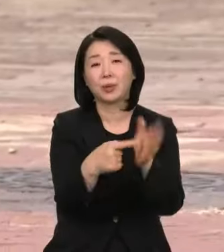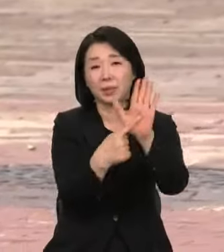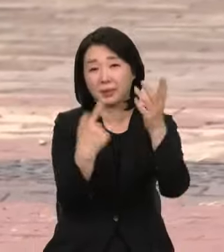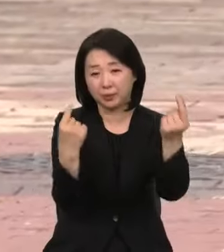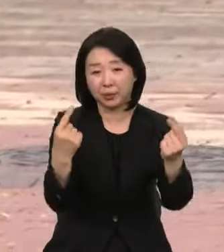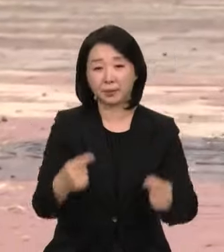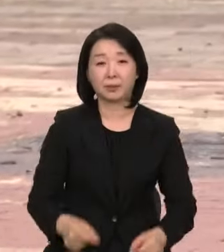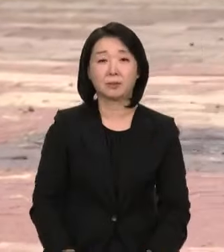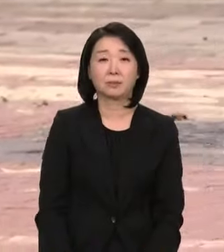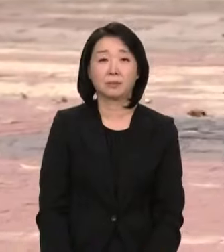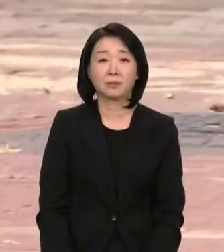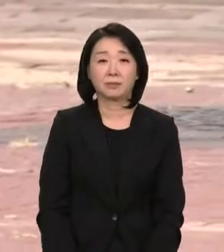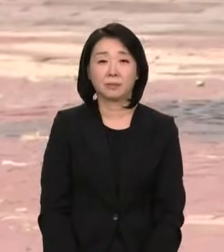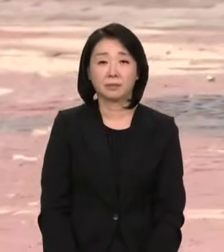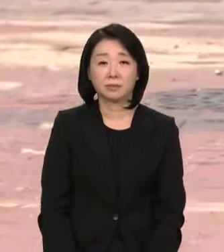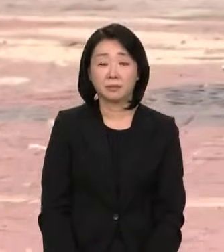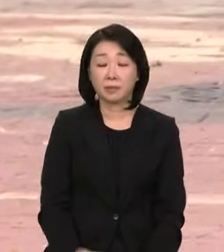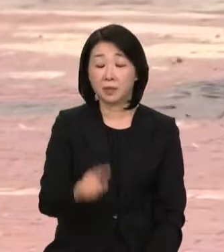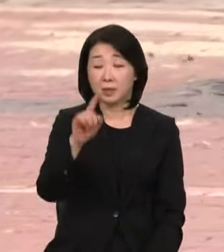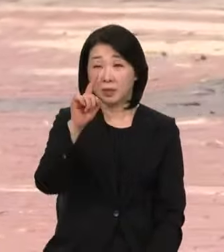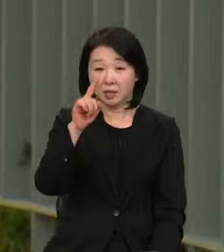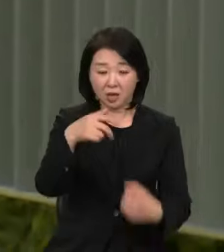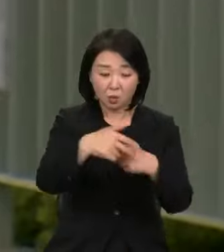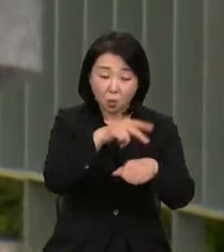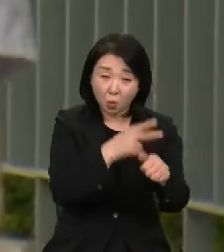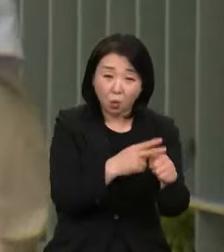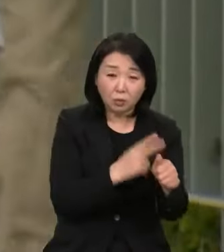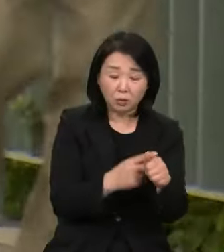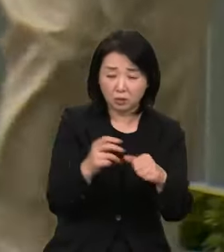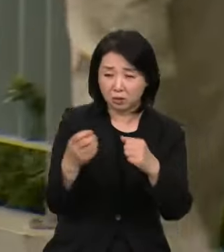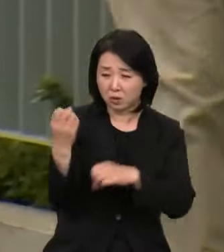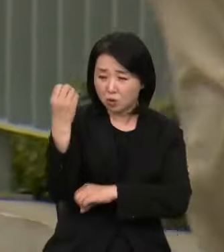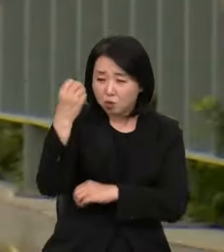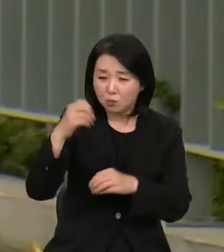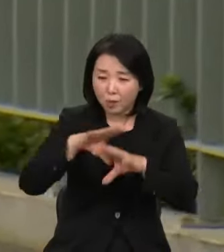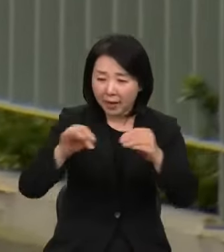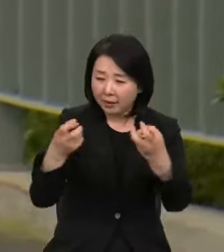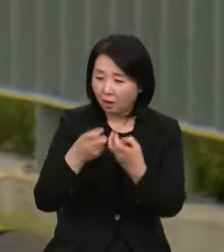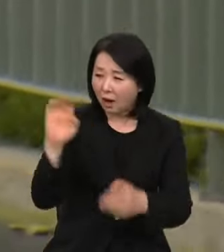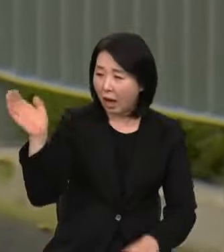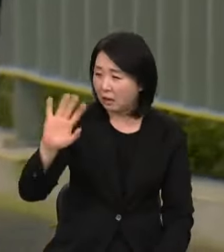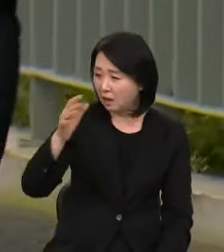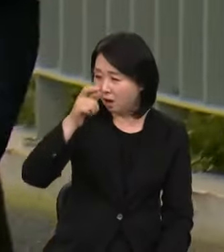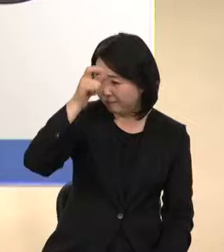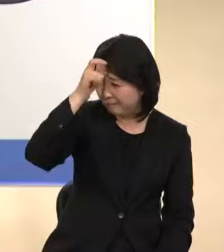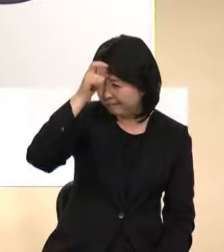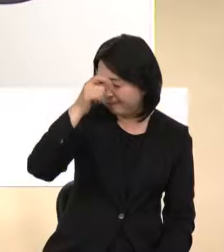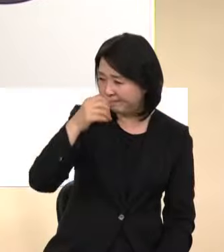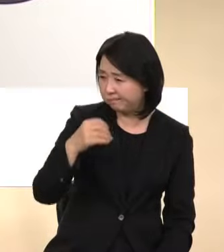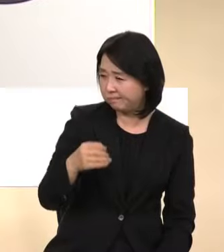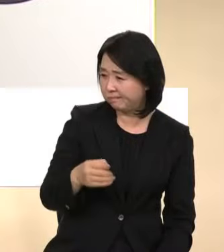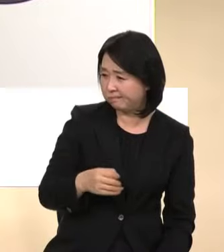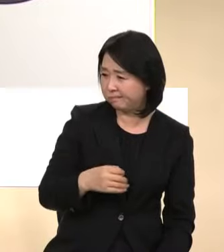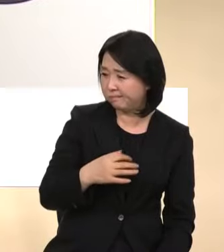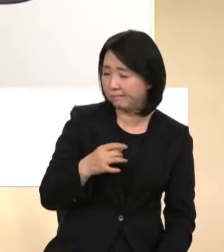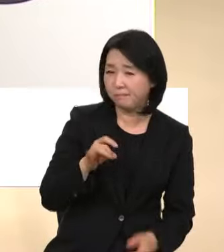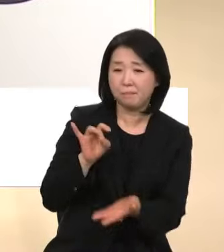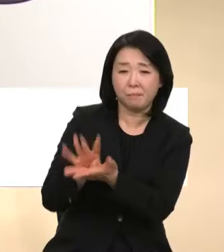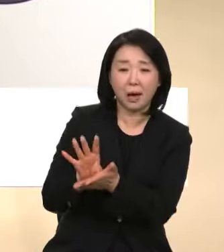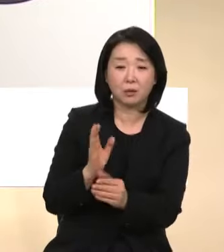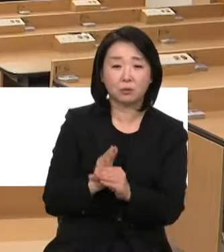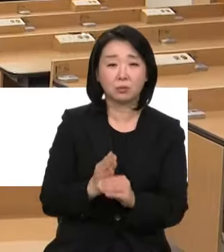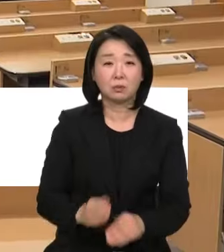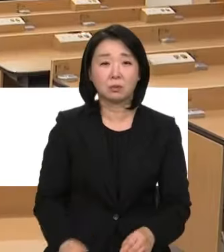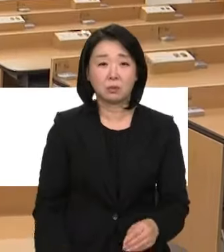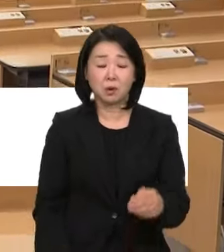드러낸다고 주장합니다. 의대 교수들도 근본적인 해결책이 아니라며 냉담합니다. 난데없이 나온 50%에서